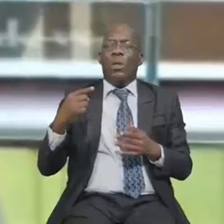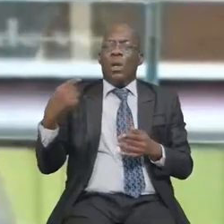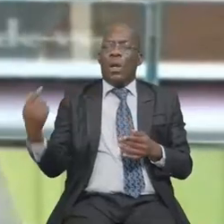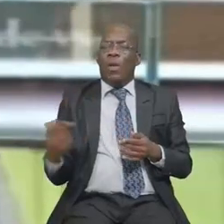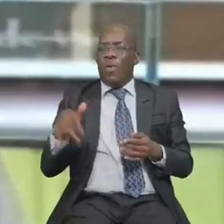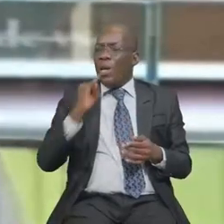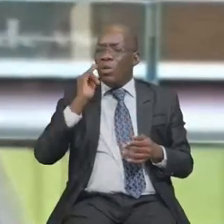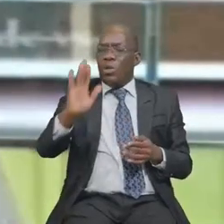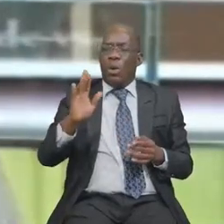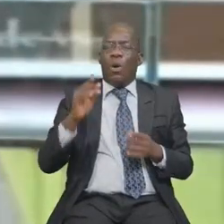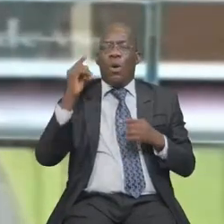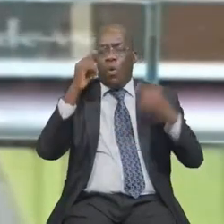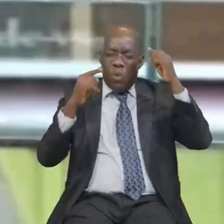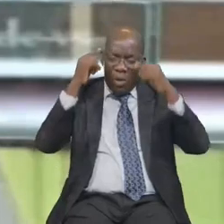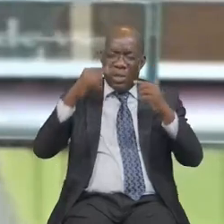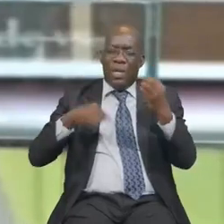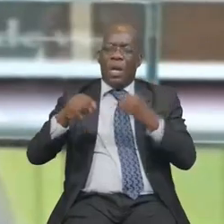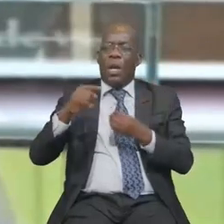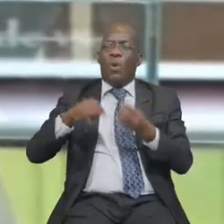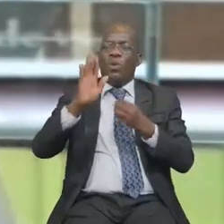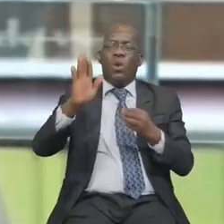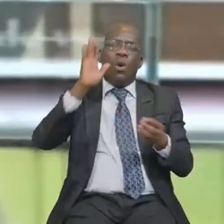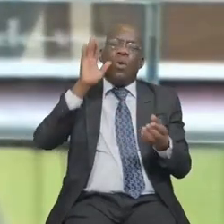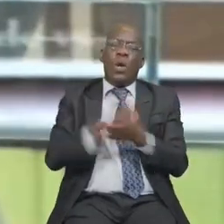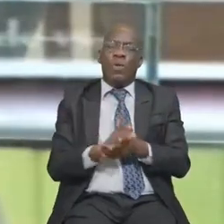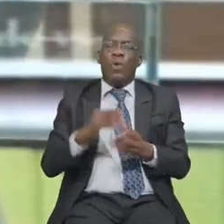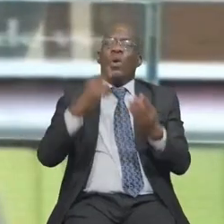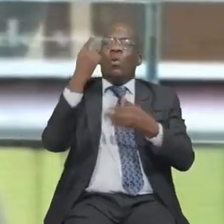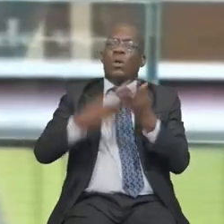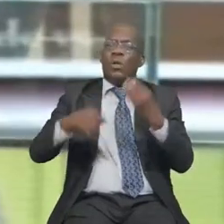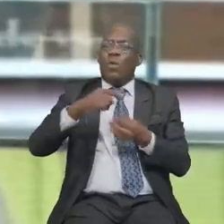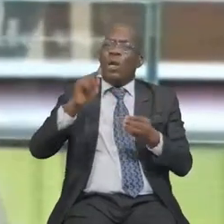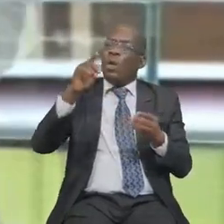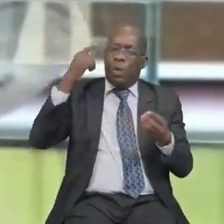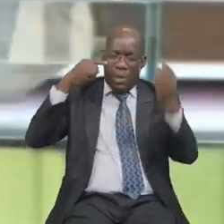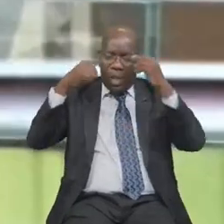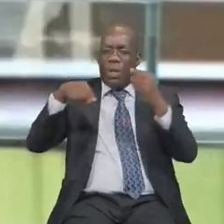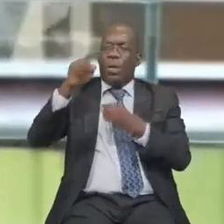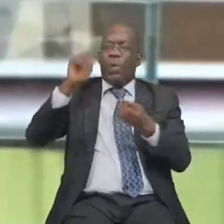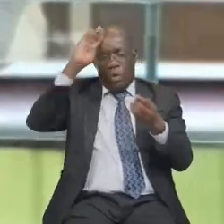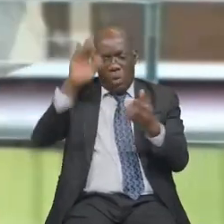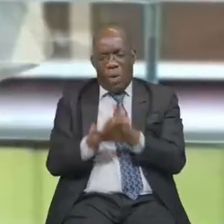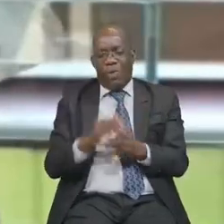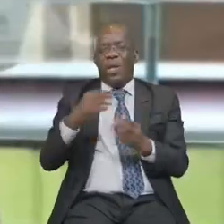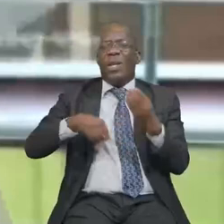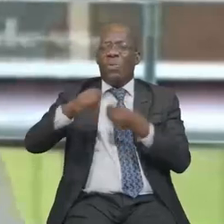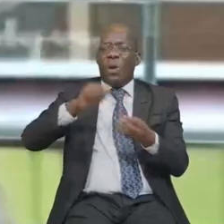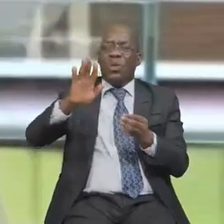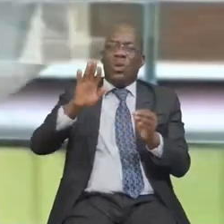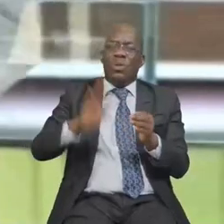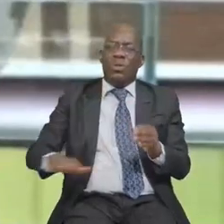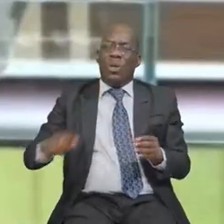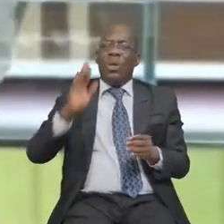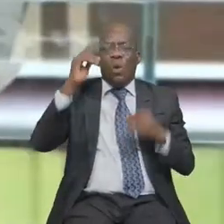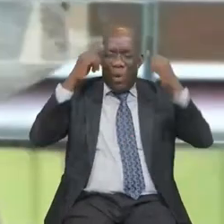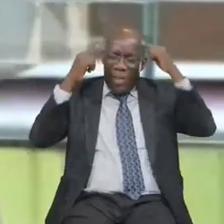épouse, souci sur ton mari, souci sur ta famille, souci sur tes enfants, souci sur tes